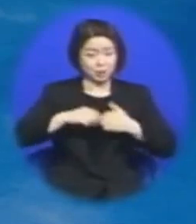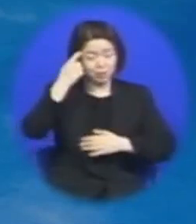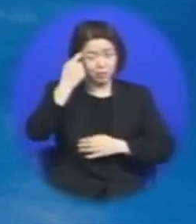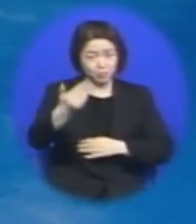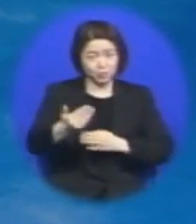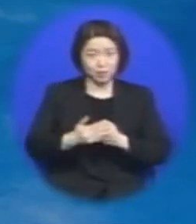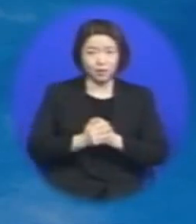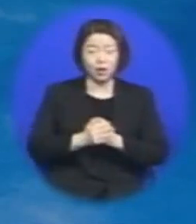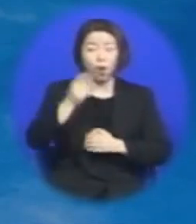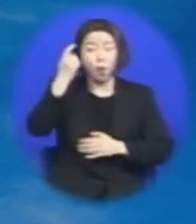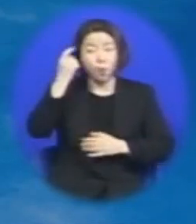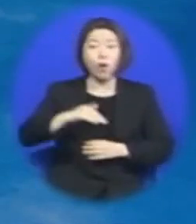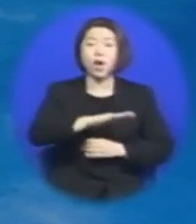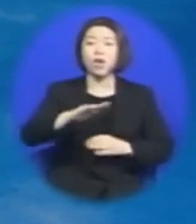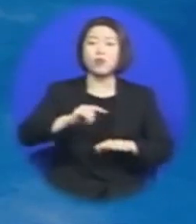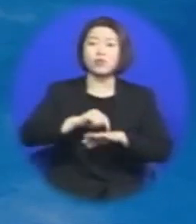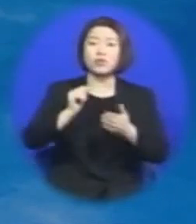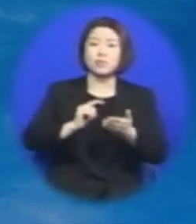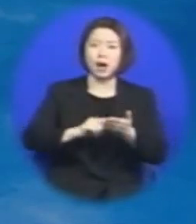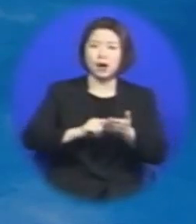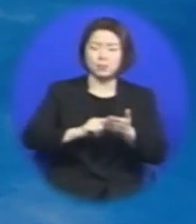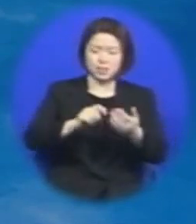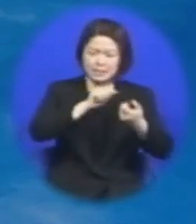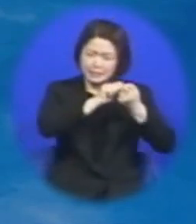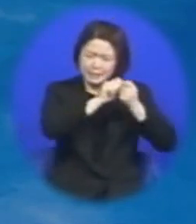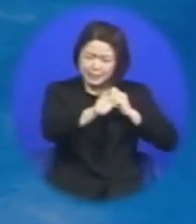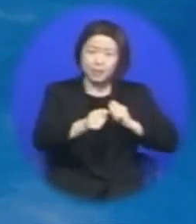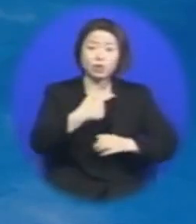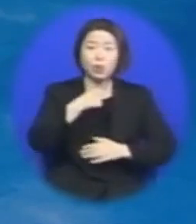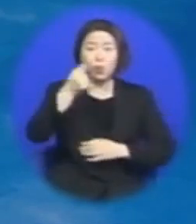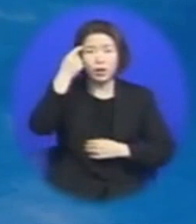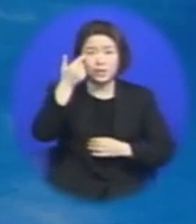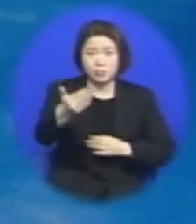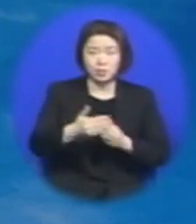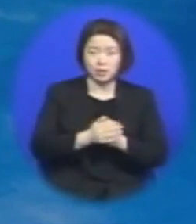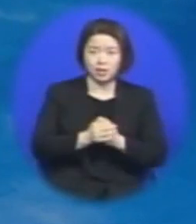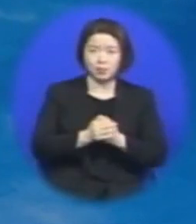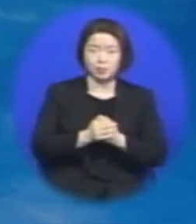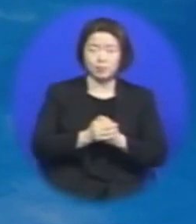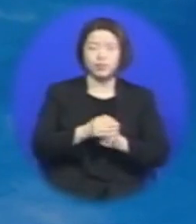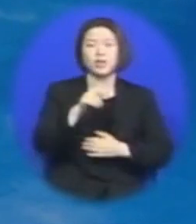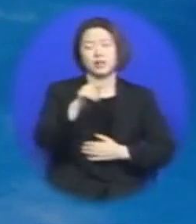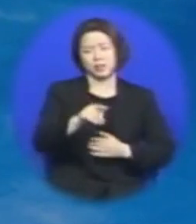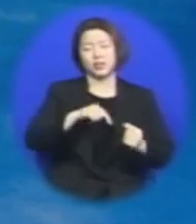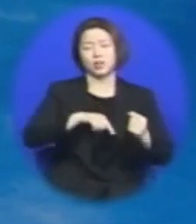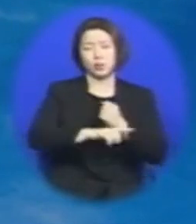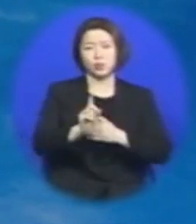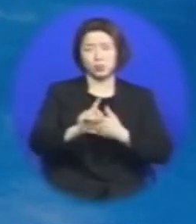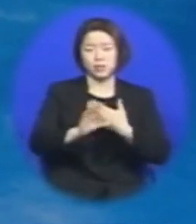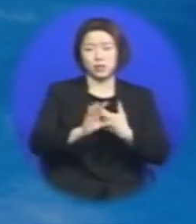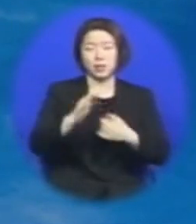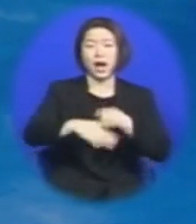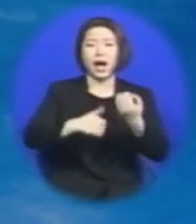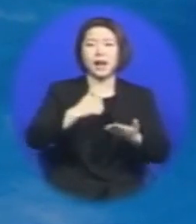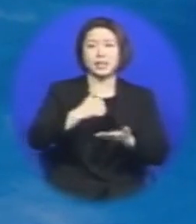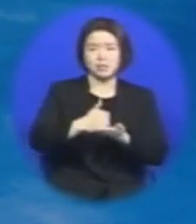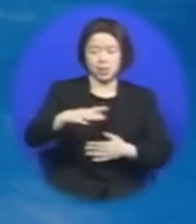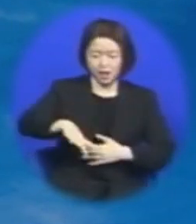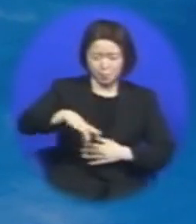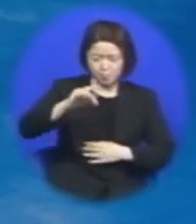마음을 이렇게 찍긴 것을 원하시지 그서 하나님이 먼저 그렇게 하셨기